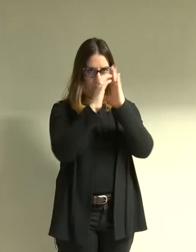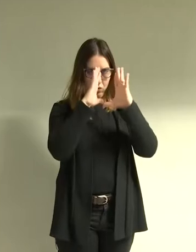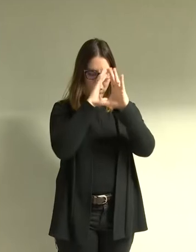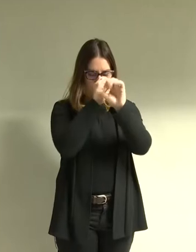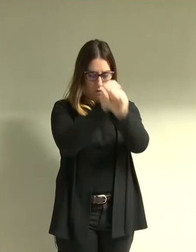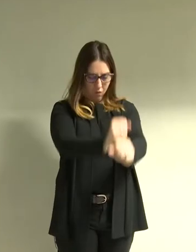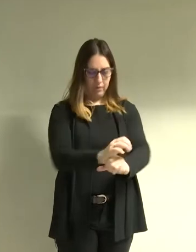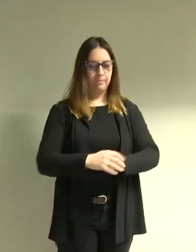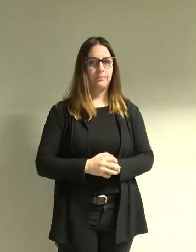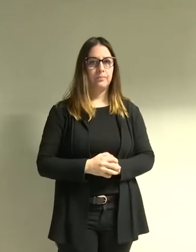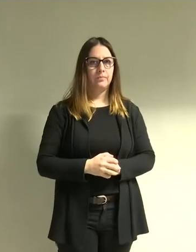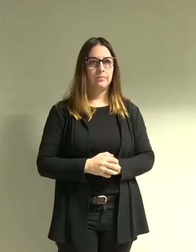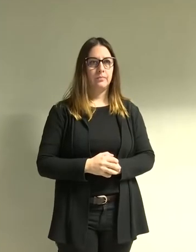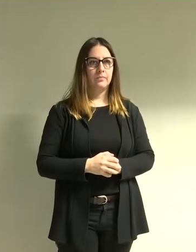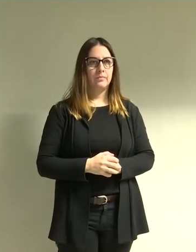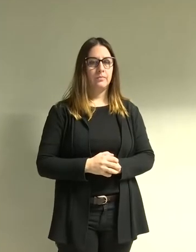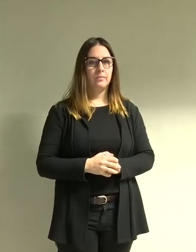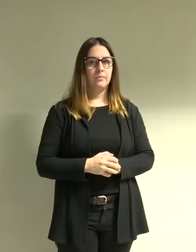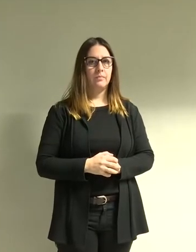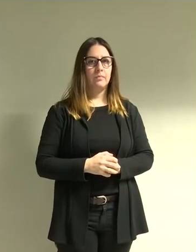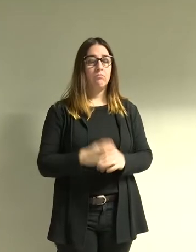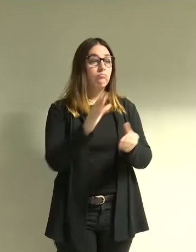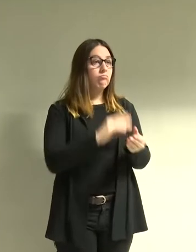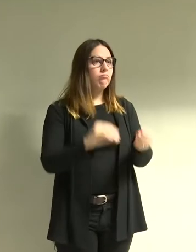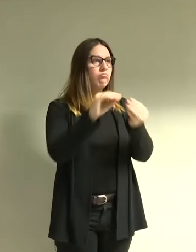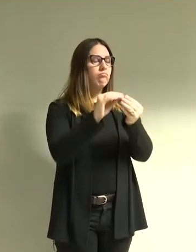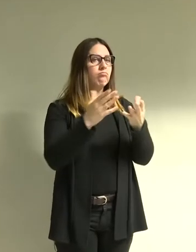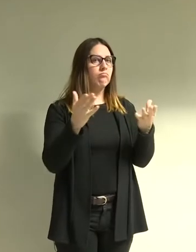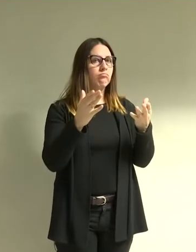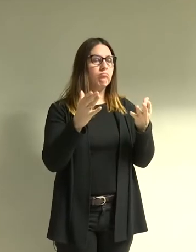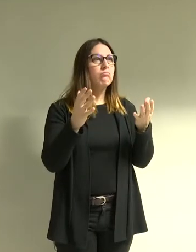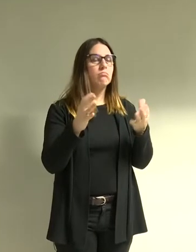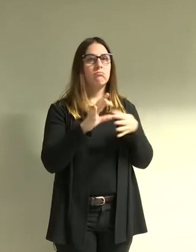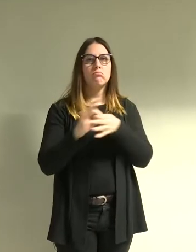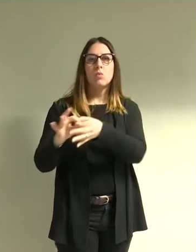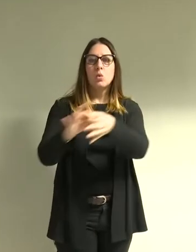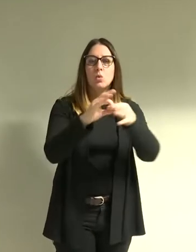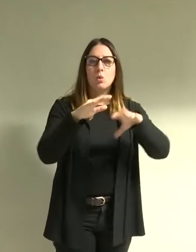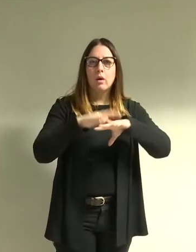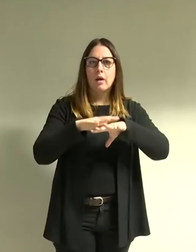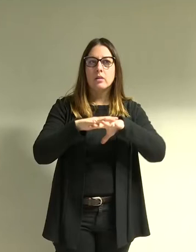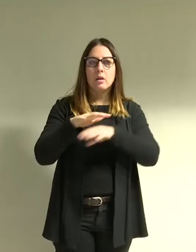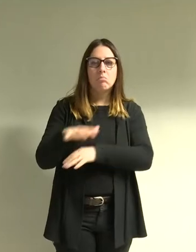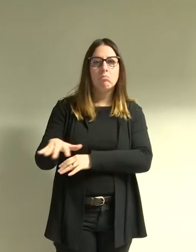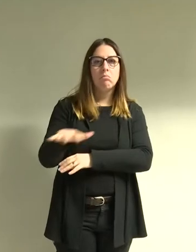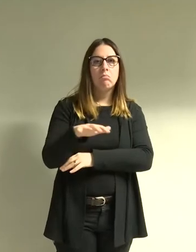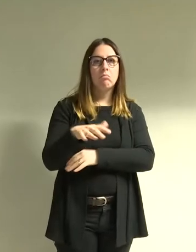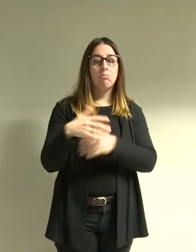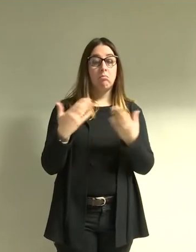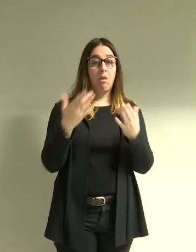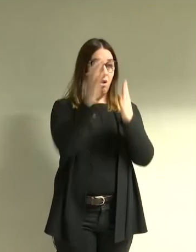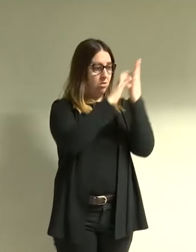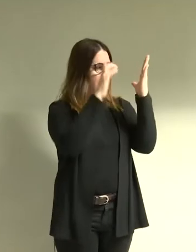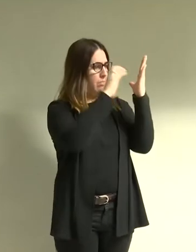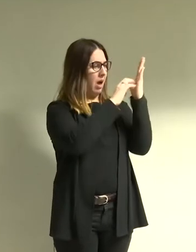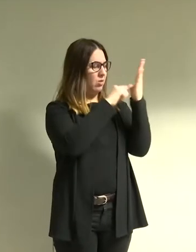fait que dire de plus les unions de quartier donc bon alors là pour moi là cette délibération ne